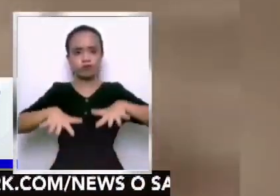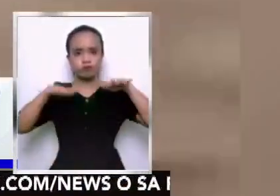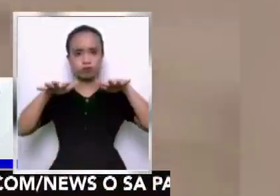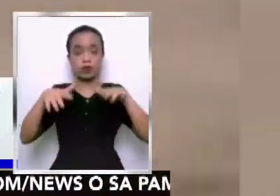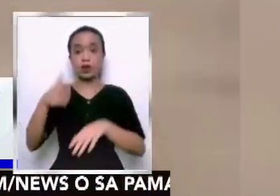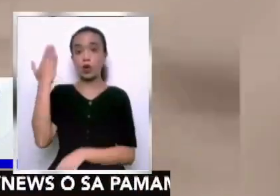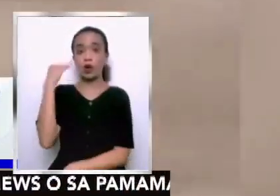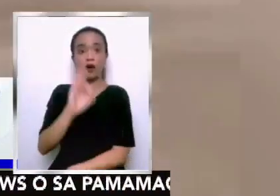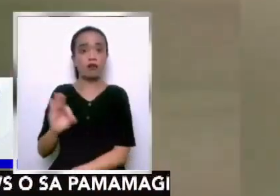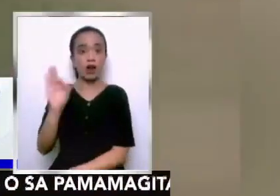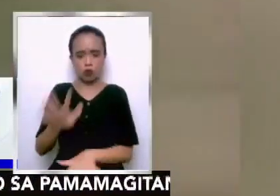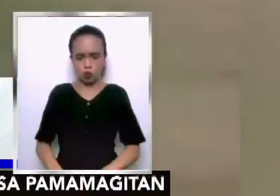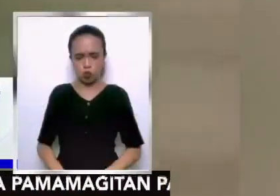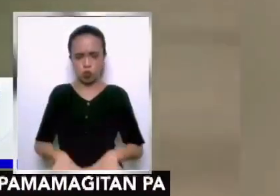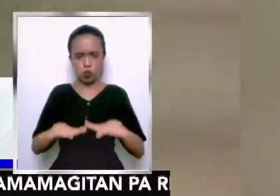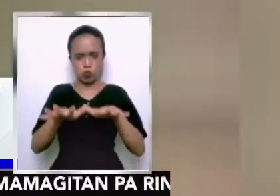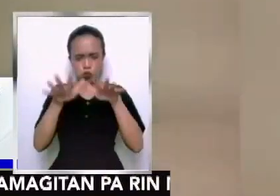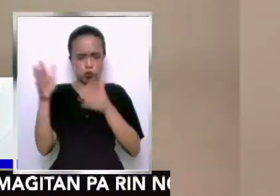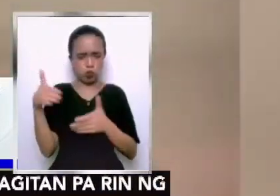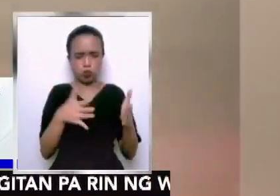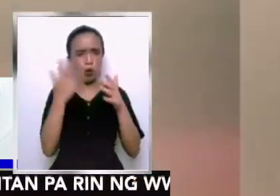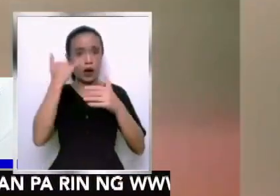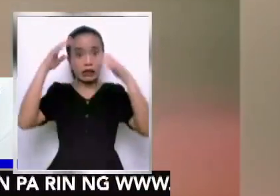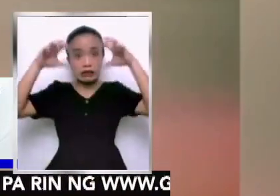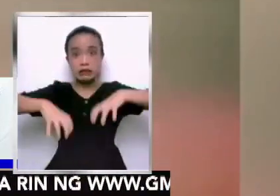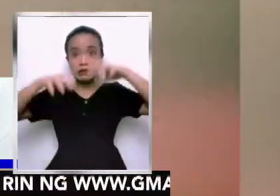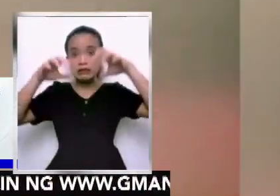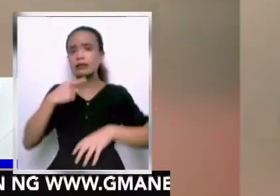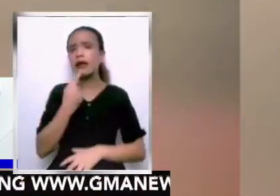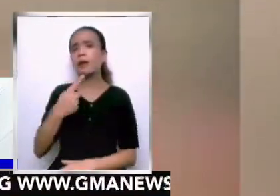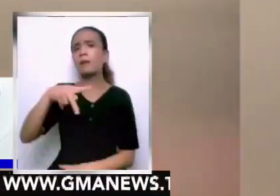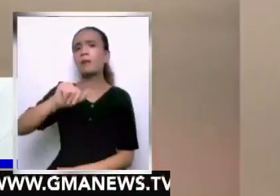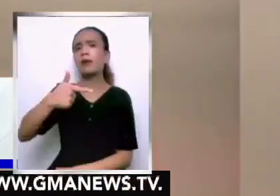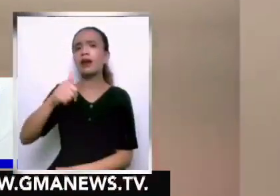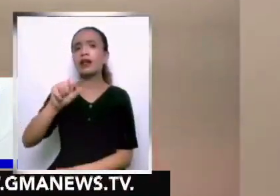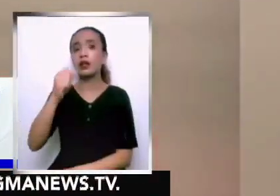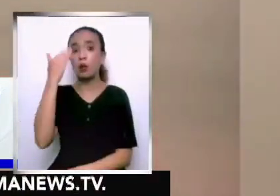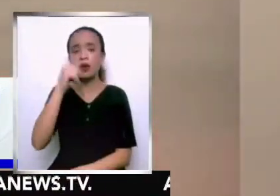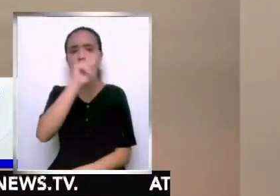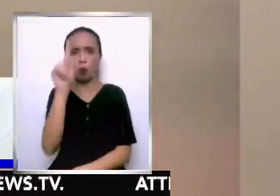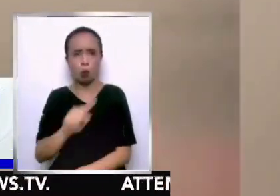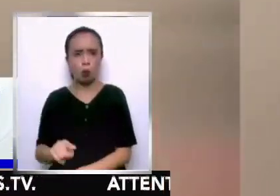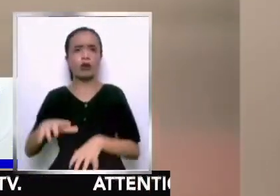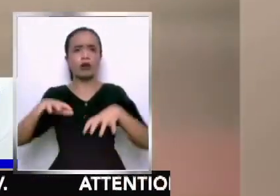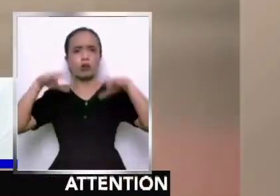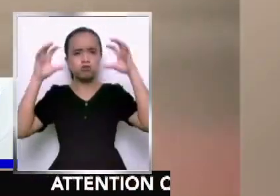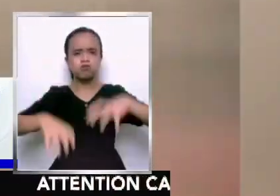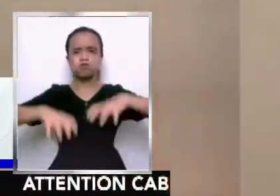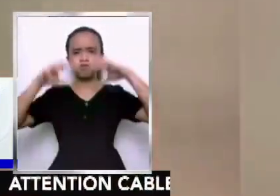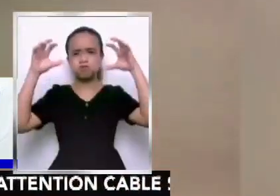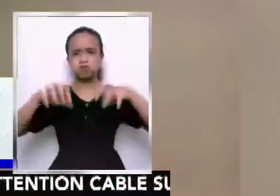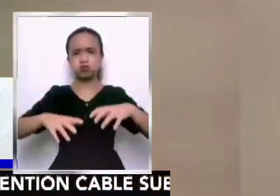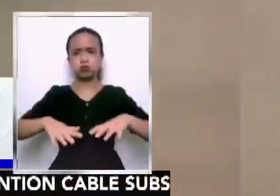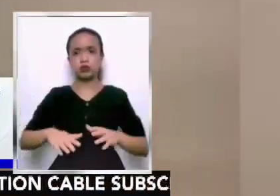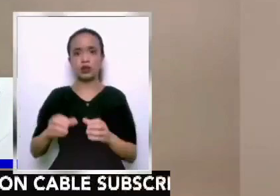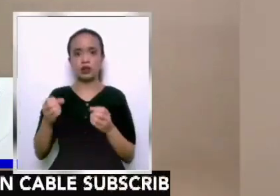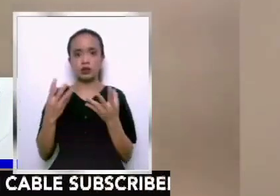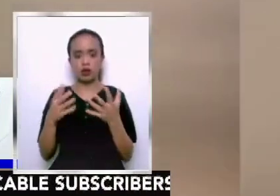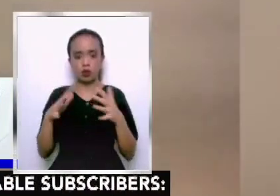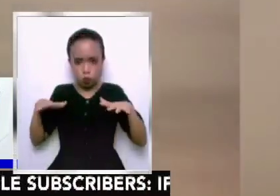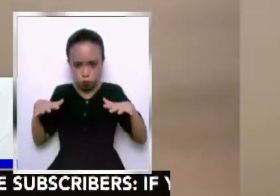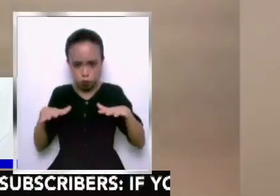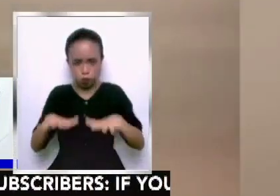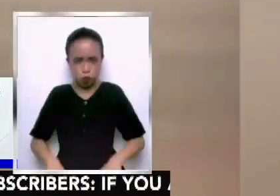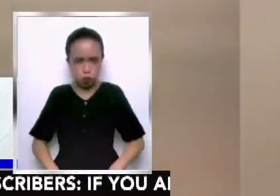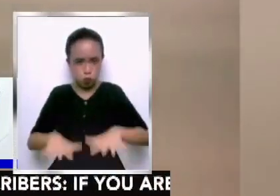Biyernes, bunsod ng malakas na ulan na ayon sa PAGASA ay dulot po ng thunderstorm. Sa lakas ng ragasan ng tubig, may isang bahay